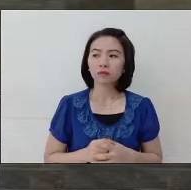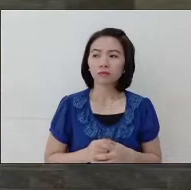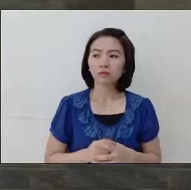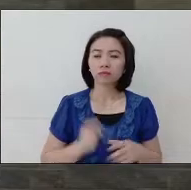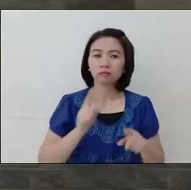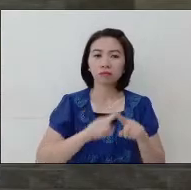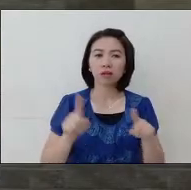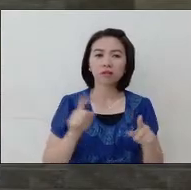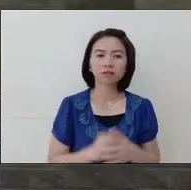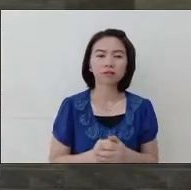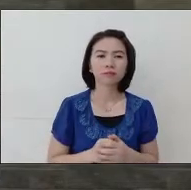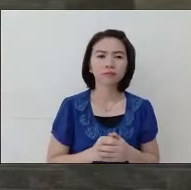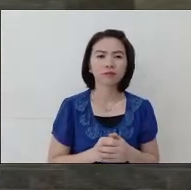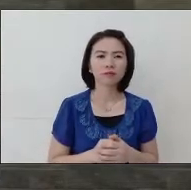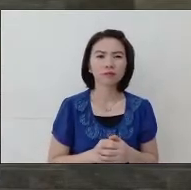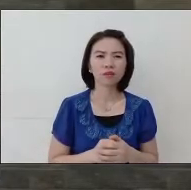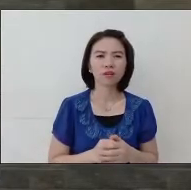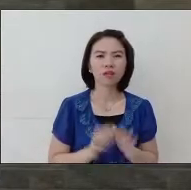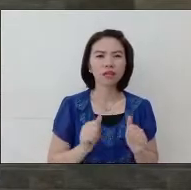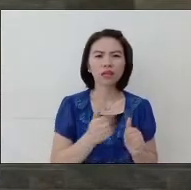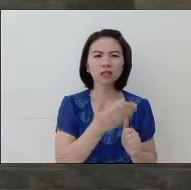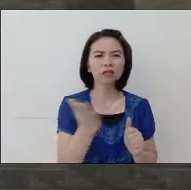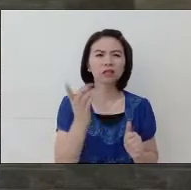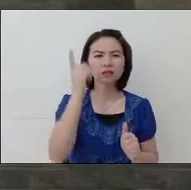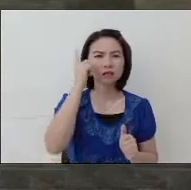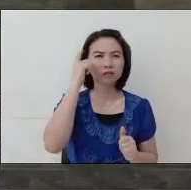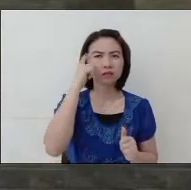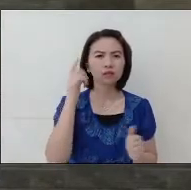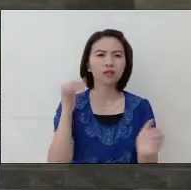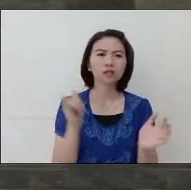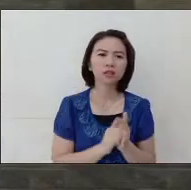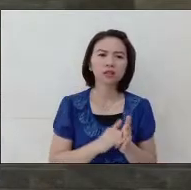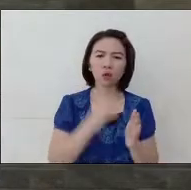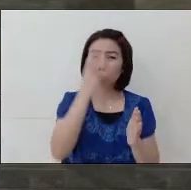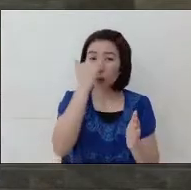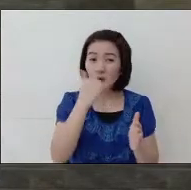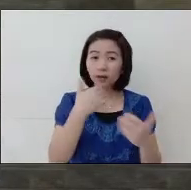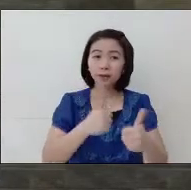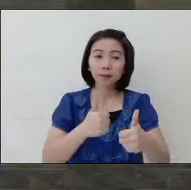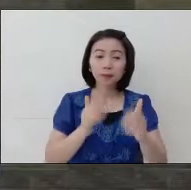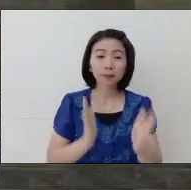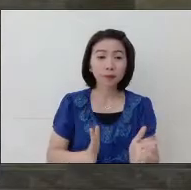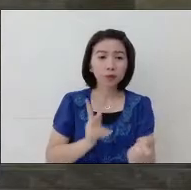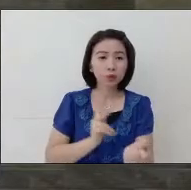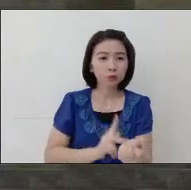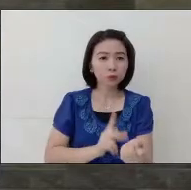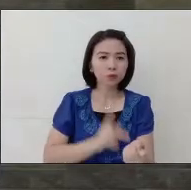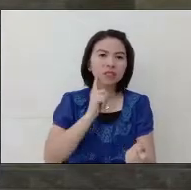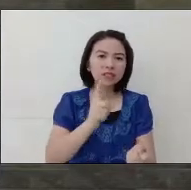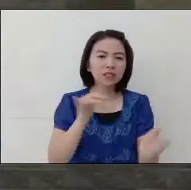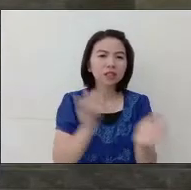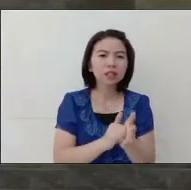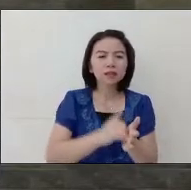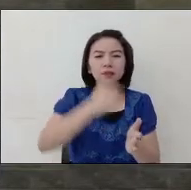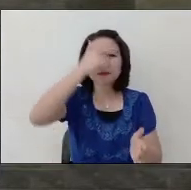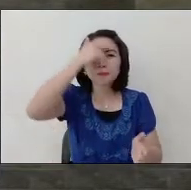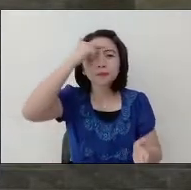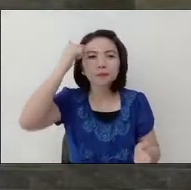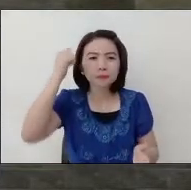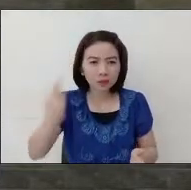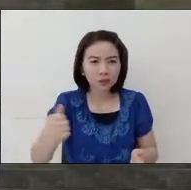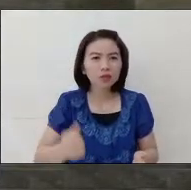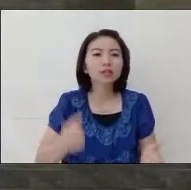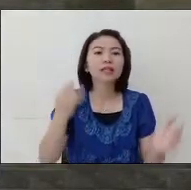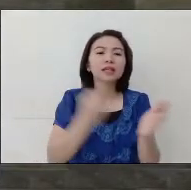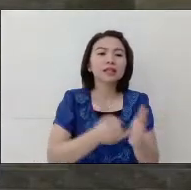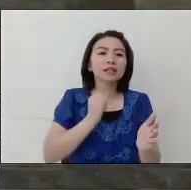Pero, naiisip niyo ba kung bakit nasabi ni Paul ito? Sapagkat posible sa isang